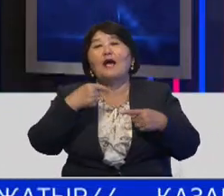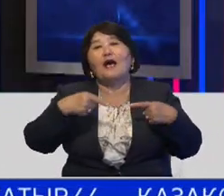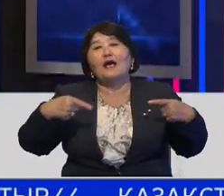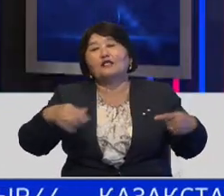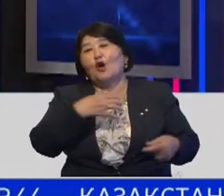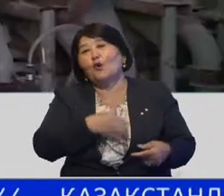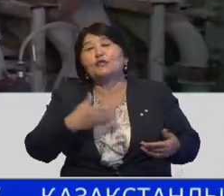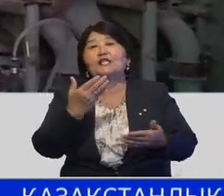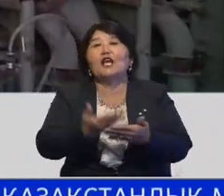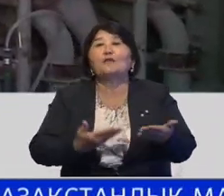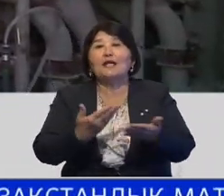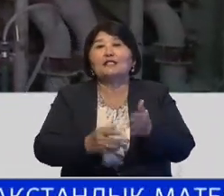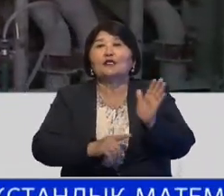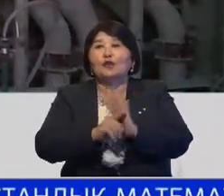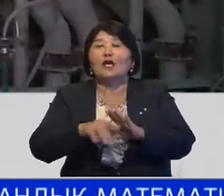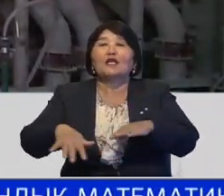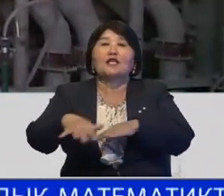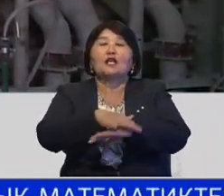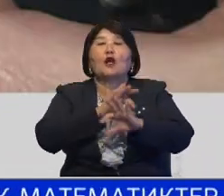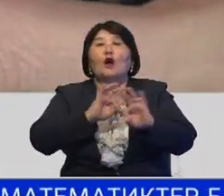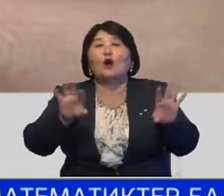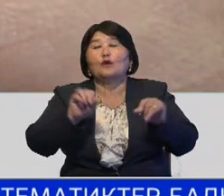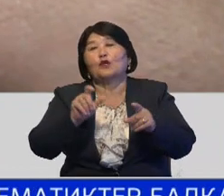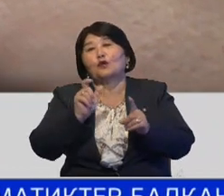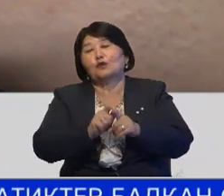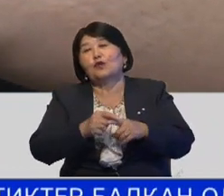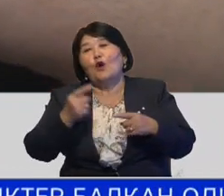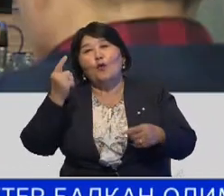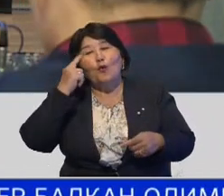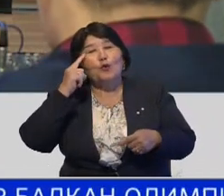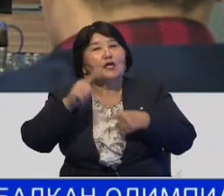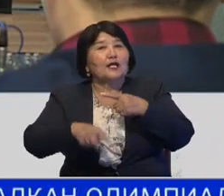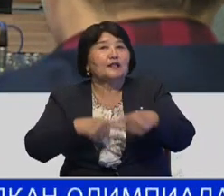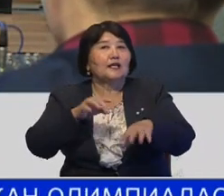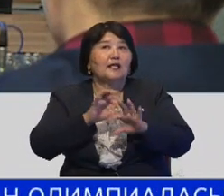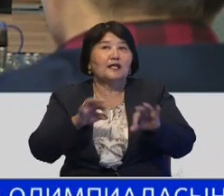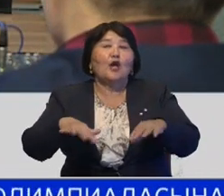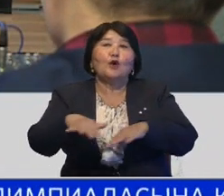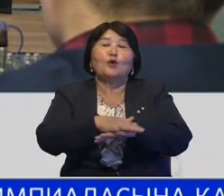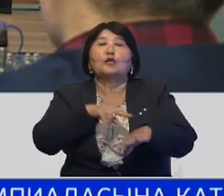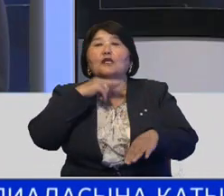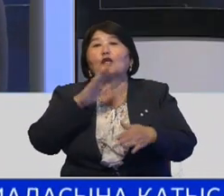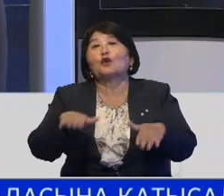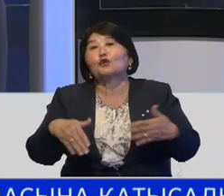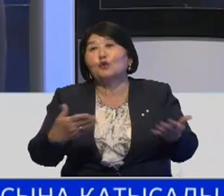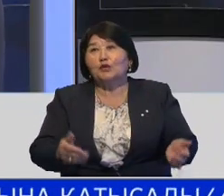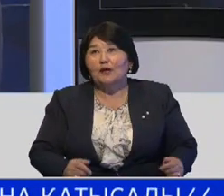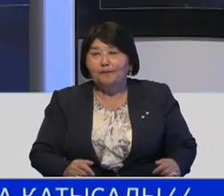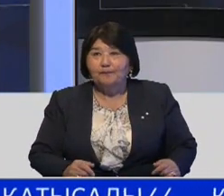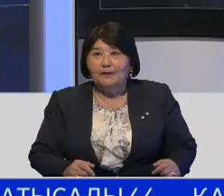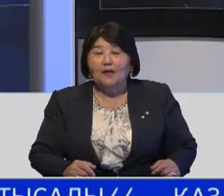саладағы өзекті мәселелерді қозғап, ел аузынан шыққан есті сөз, өрелі ой, келелі кеңесін көрерменге ұсынуда.